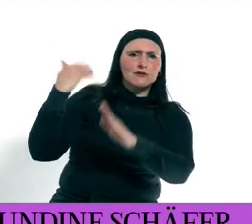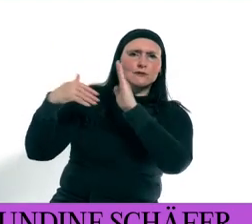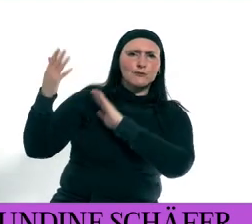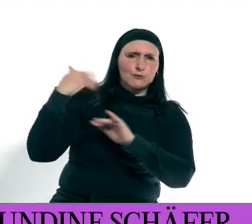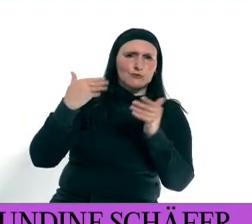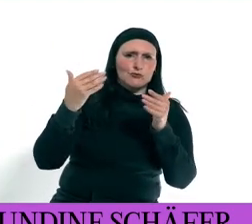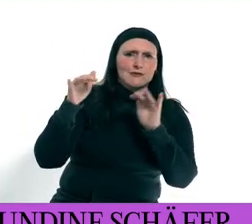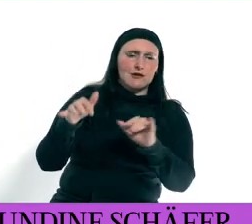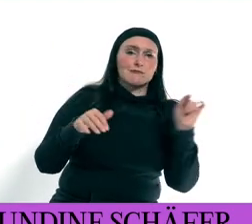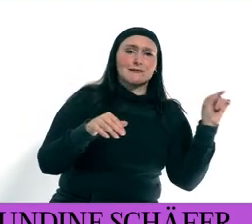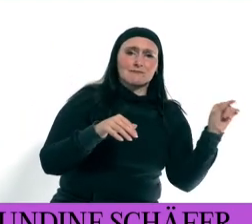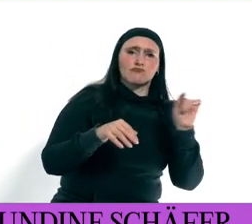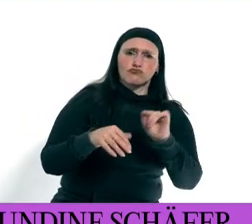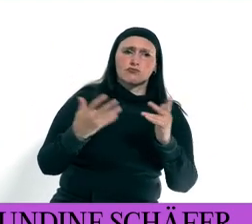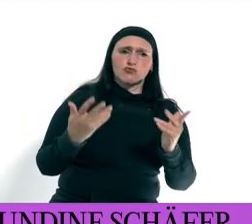anbieten.